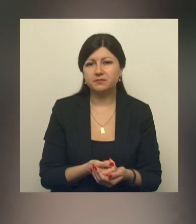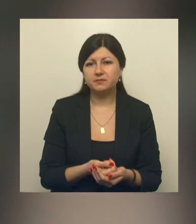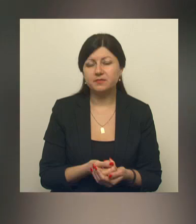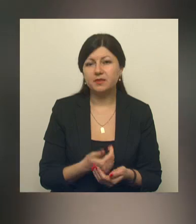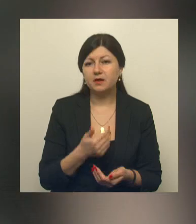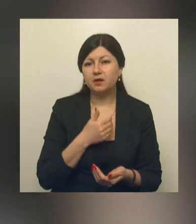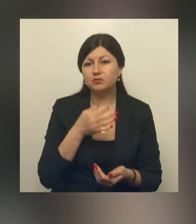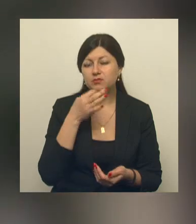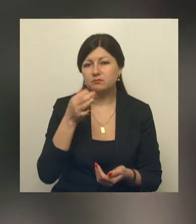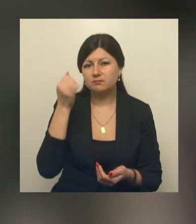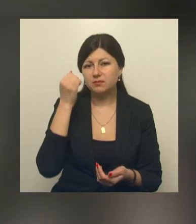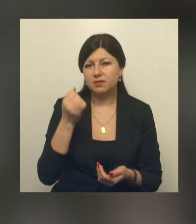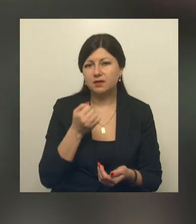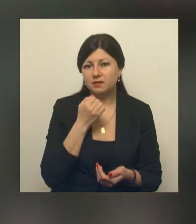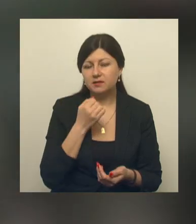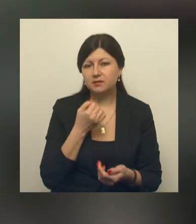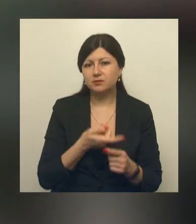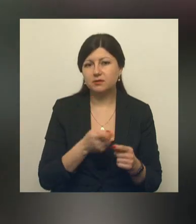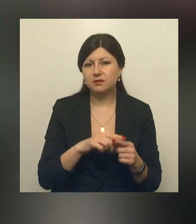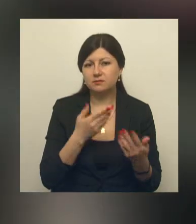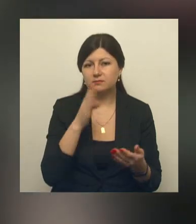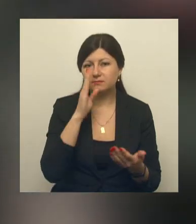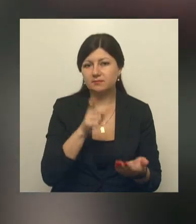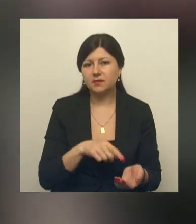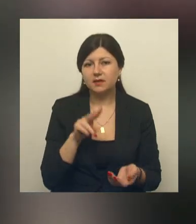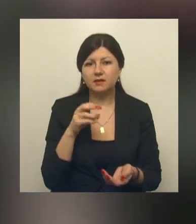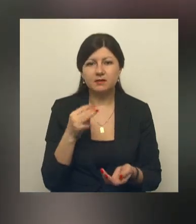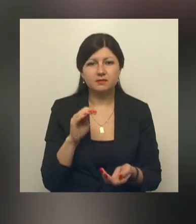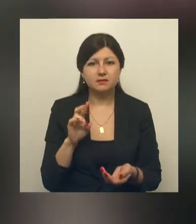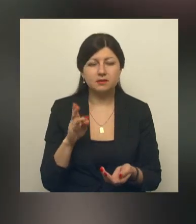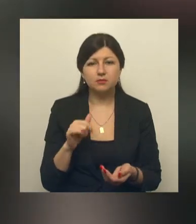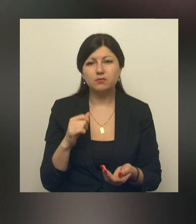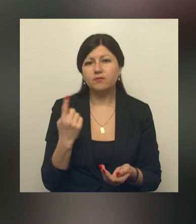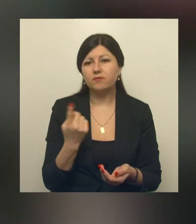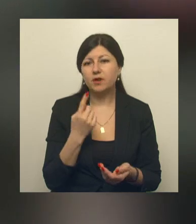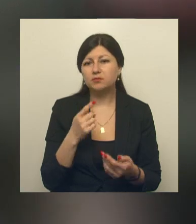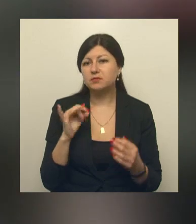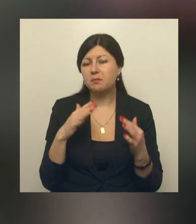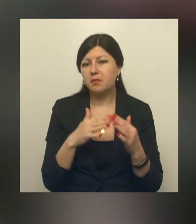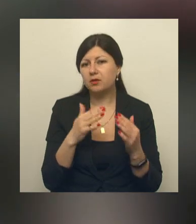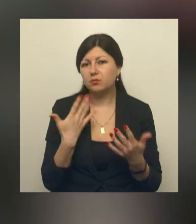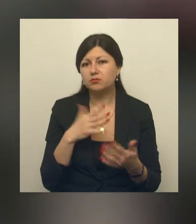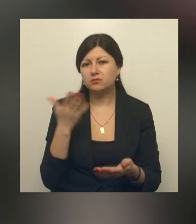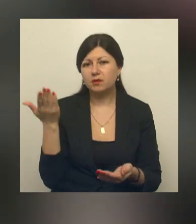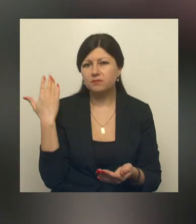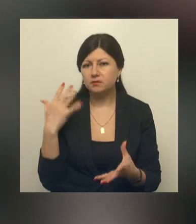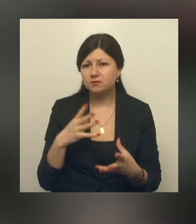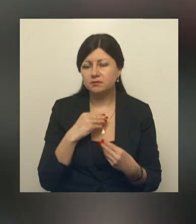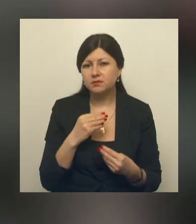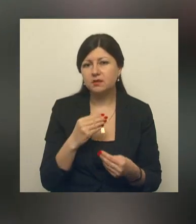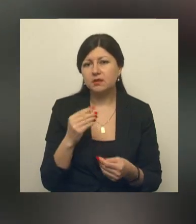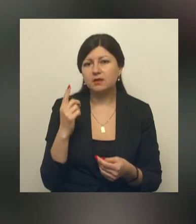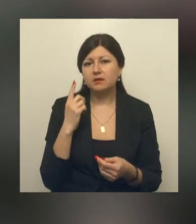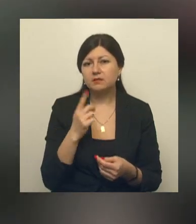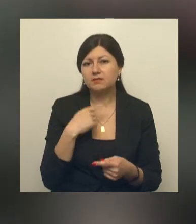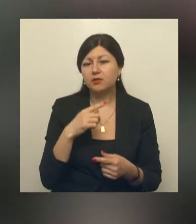Хочу сказать благодарности данному лейтенанту. Воюет славно, воюет со мной давно. В глаза говорю